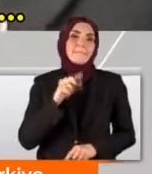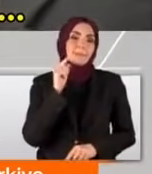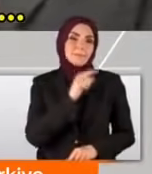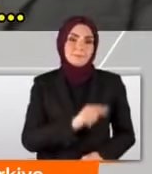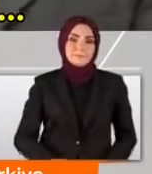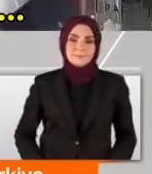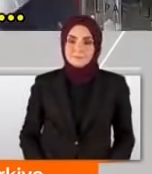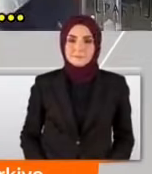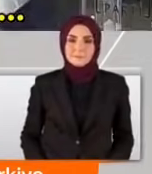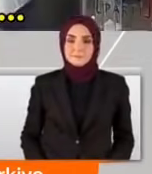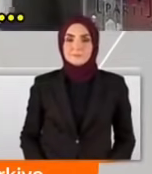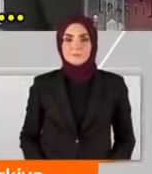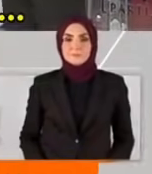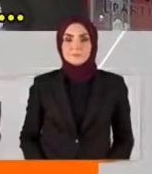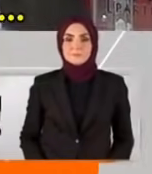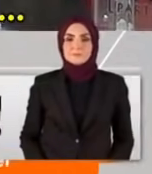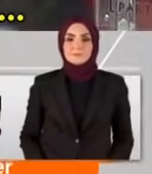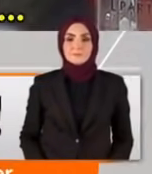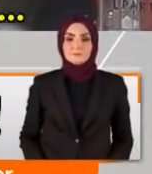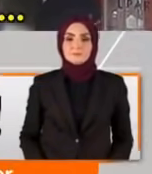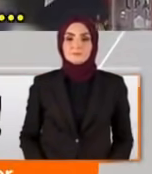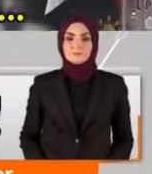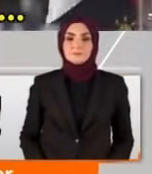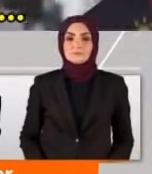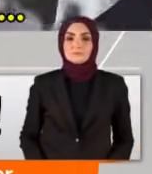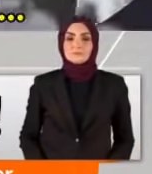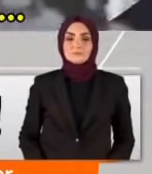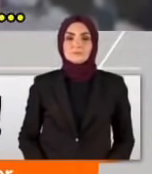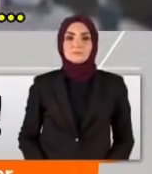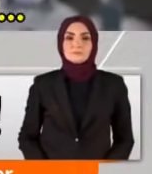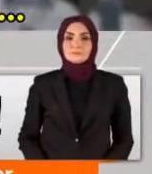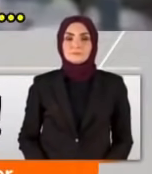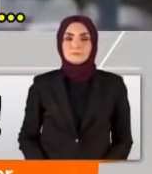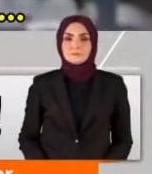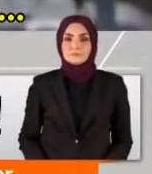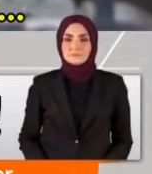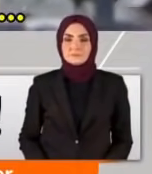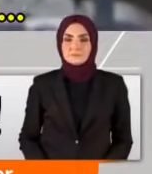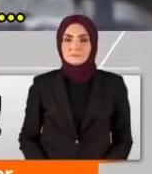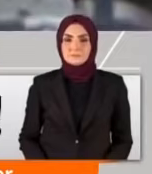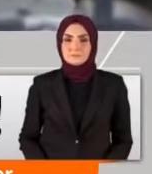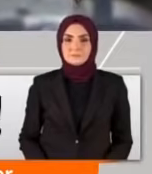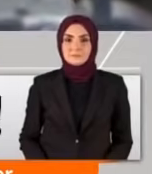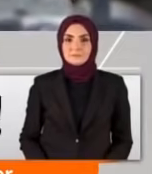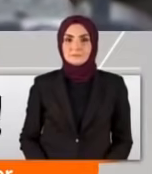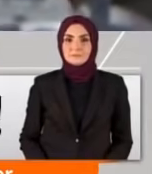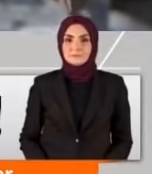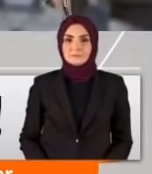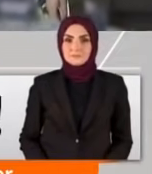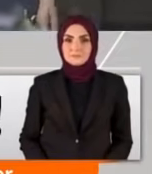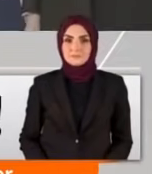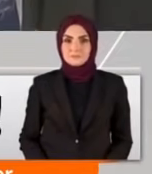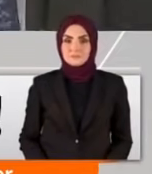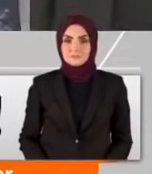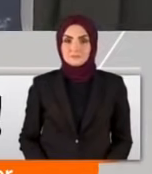meselelerde herkes hemfikir olsun ama aynı zamanda kararlı olsun ve cesur olsun. Böylesi cesur